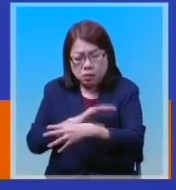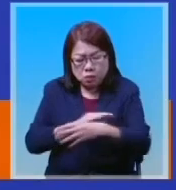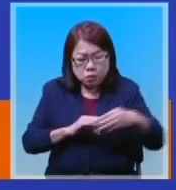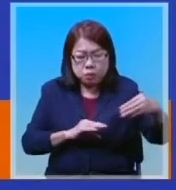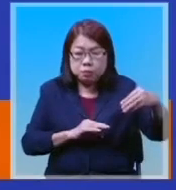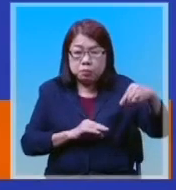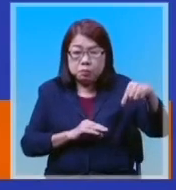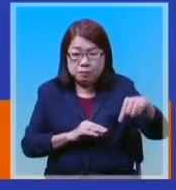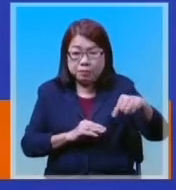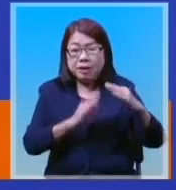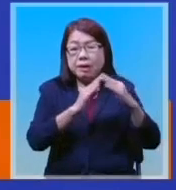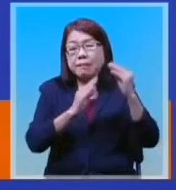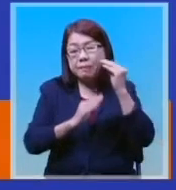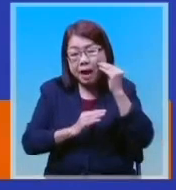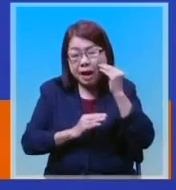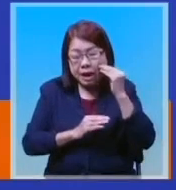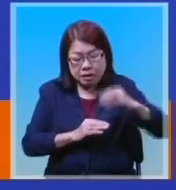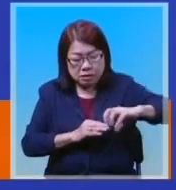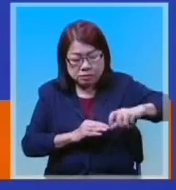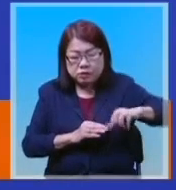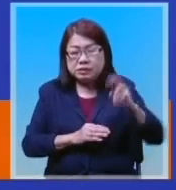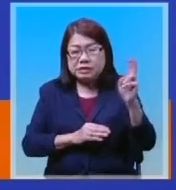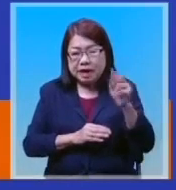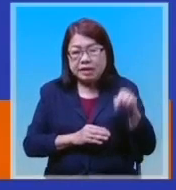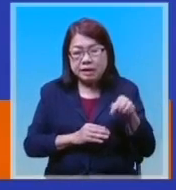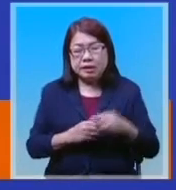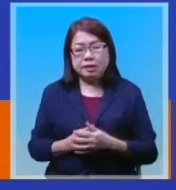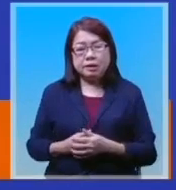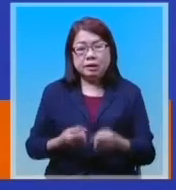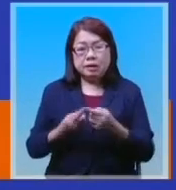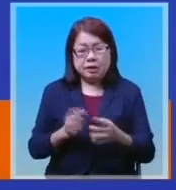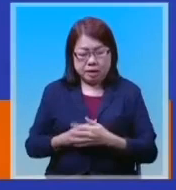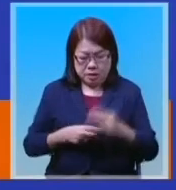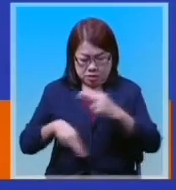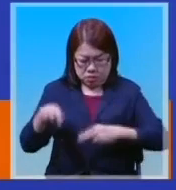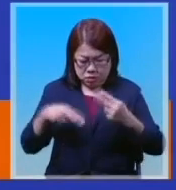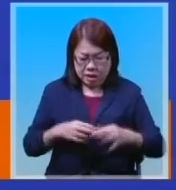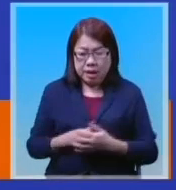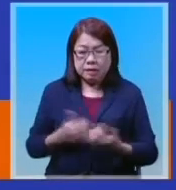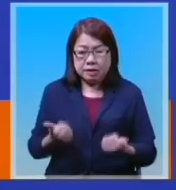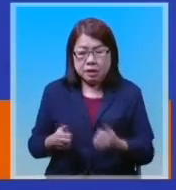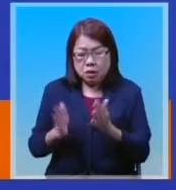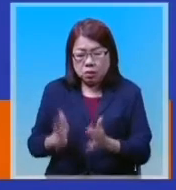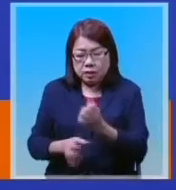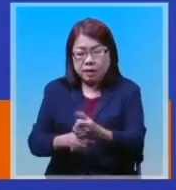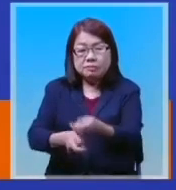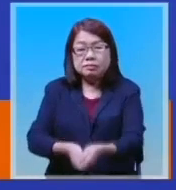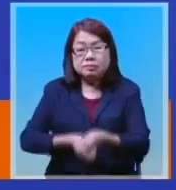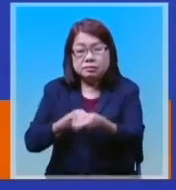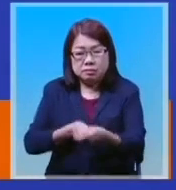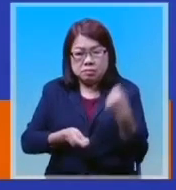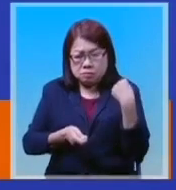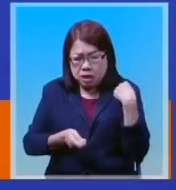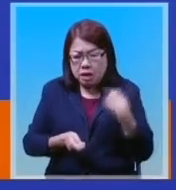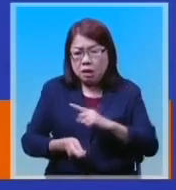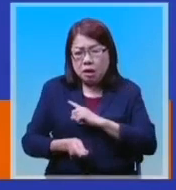พื่อการอุปโภคและประปาเท่านั้นเพราะว่าเราพบว่าตอนนี้เองภาคเกษตรมีการเพาะปลูกเพิ่มมาก